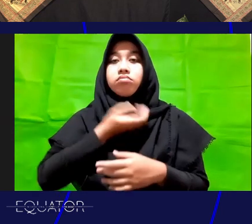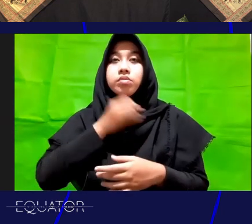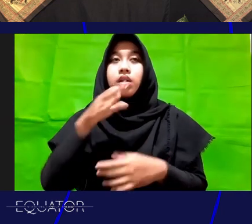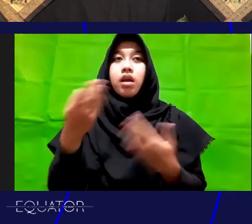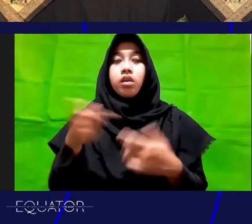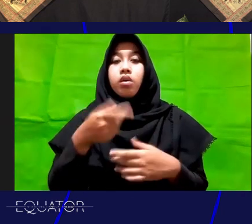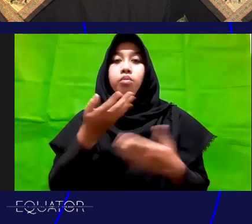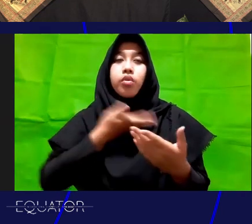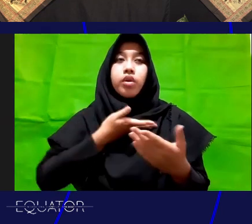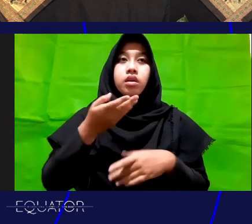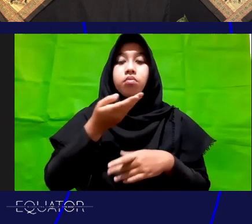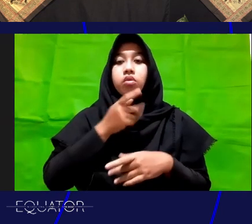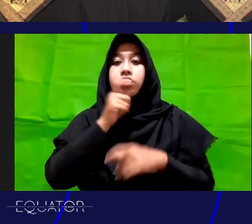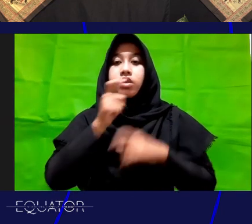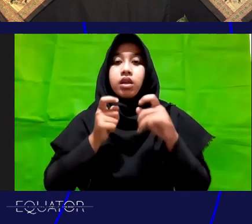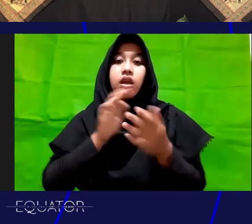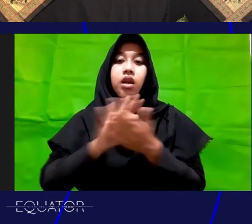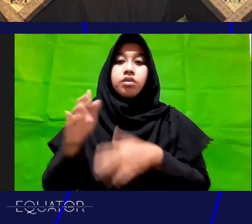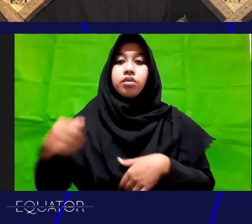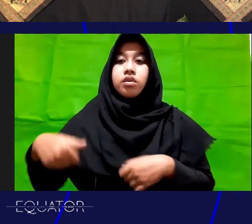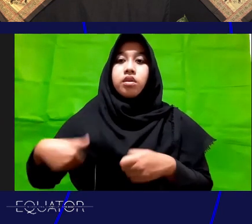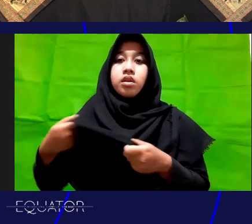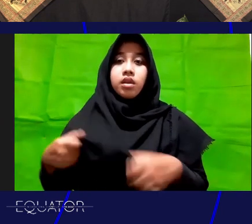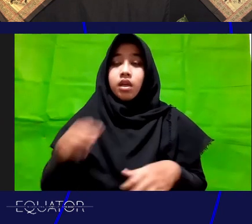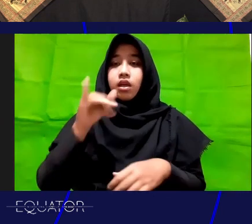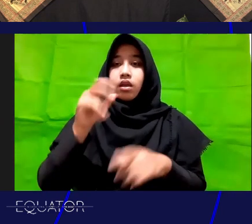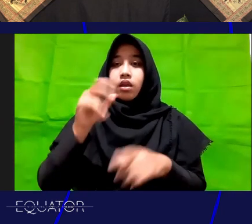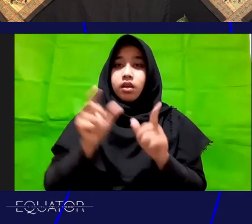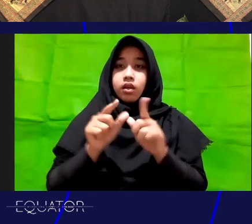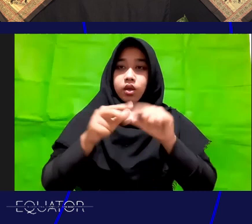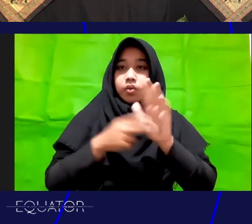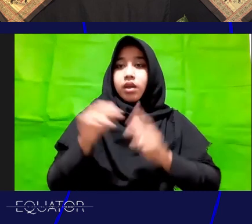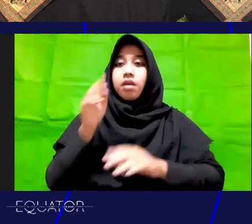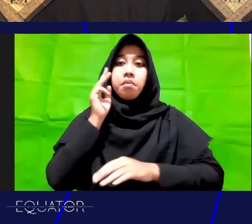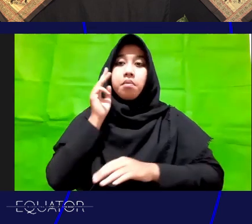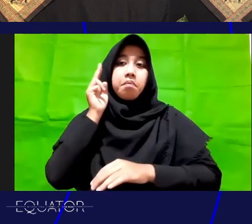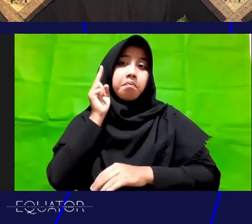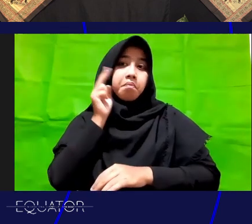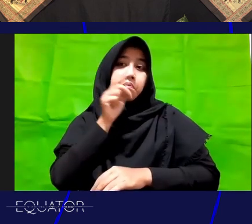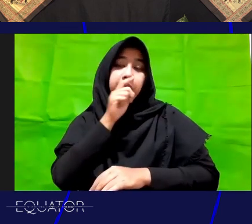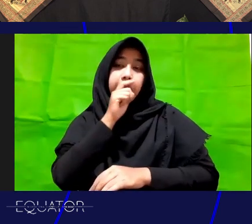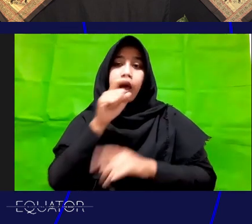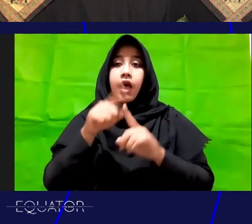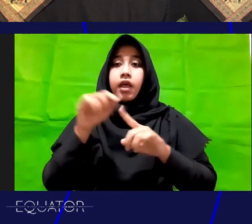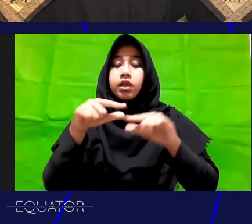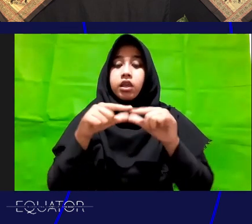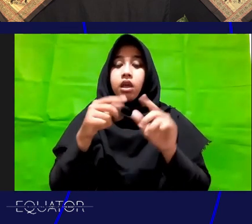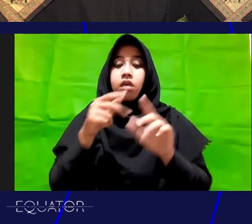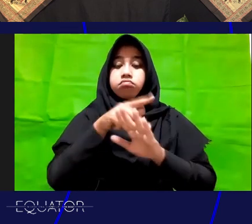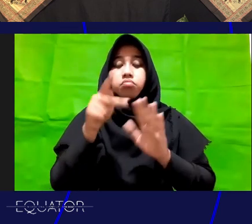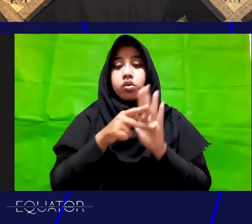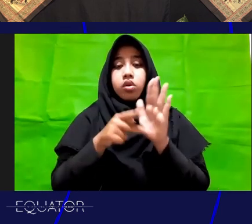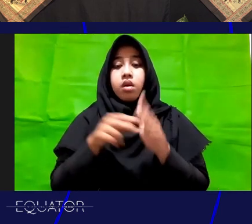Atau mungkin saya tanyakan aja ke Mas Irwan dan Mbak Tita, melihat program dari Rimpang Nusantara Cemeti